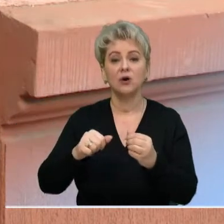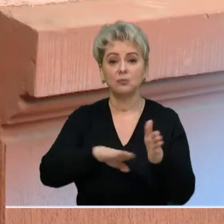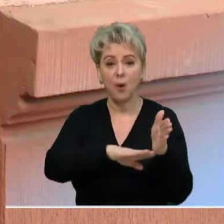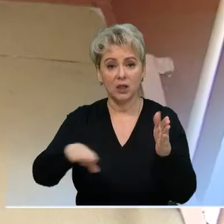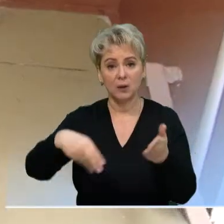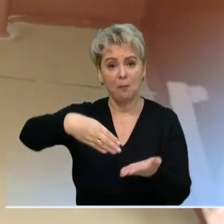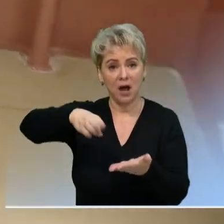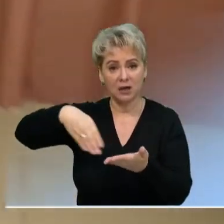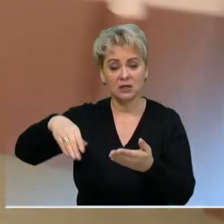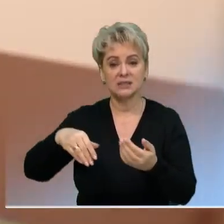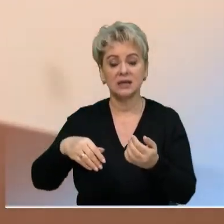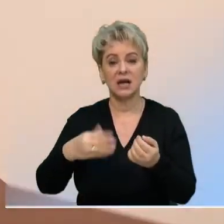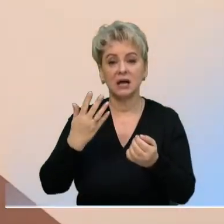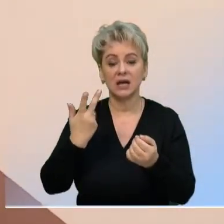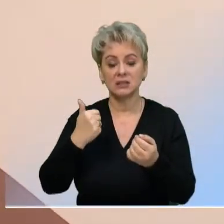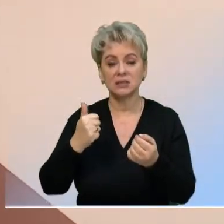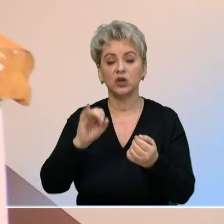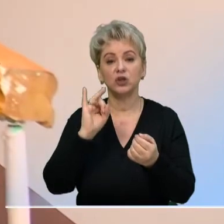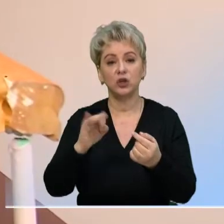полов. Ну